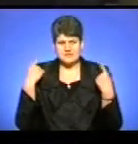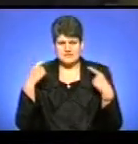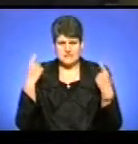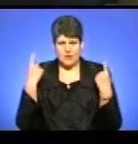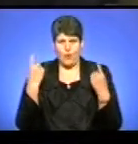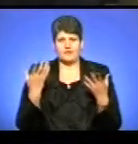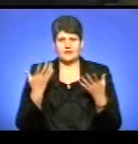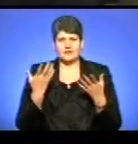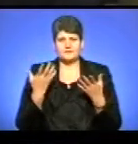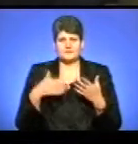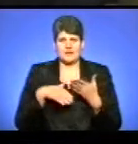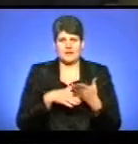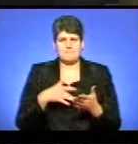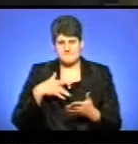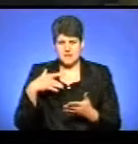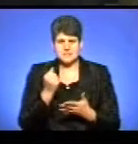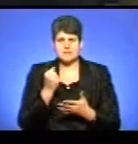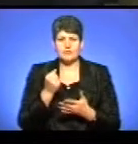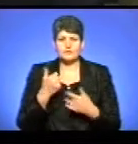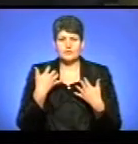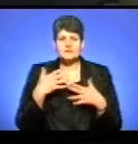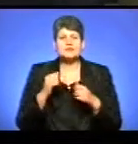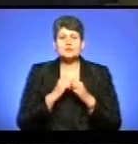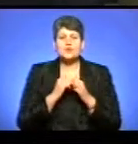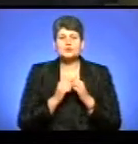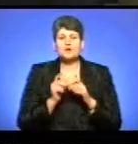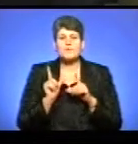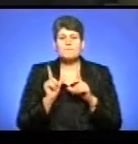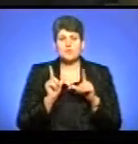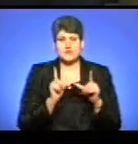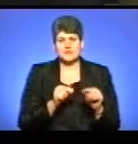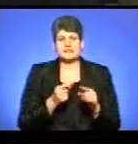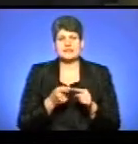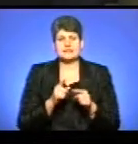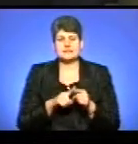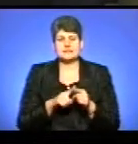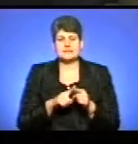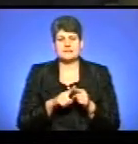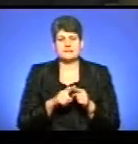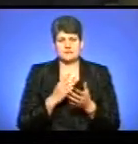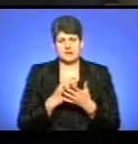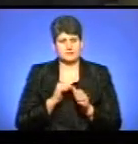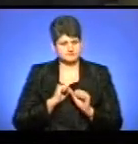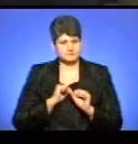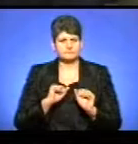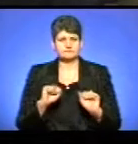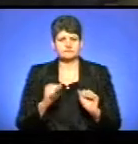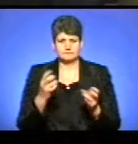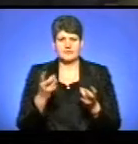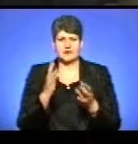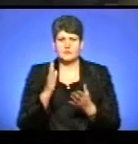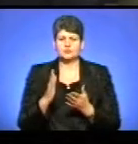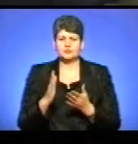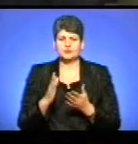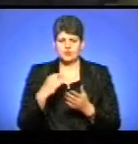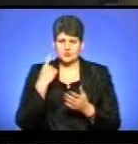оцих, принципових уже. Він з кожної поїздки. Це мати особисту хоробрість, таку потрібно бути особисто